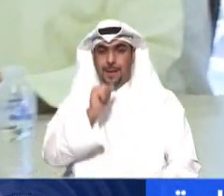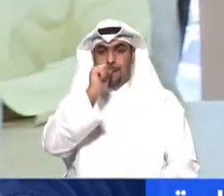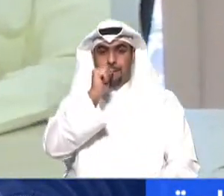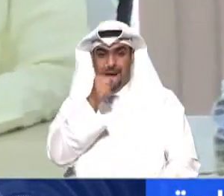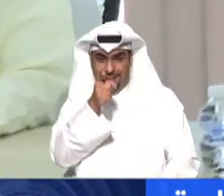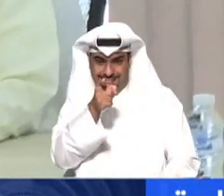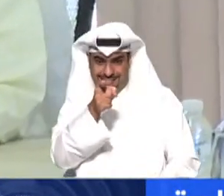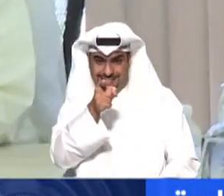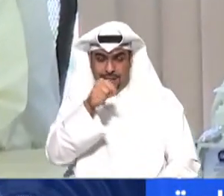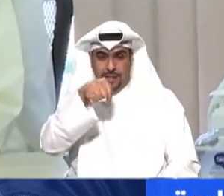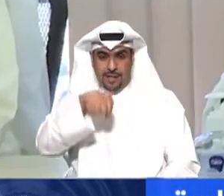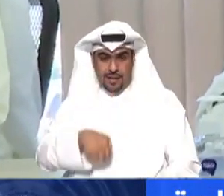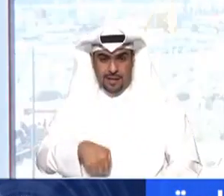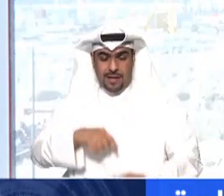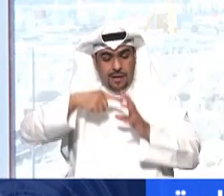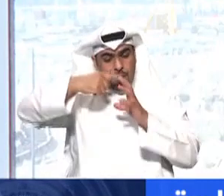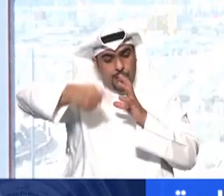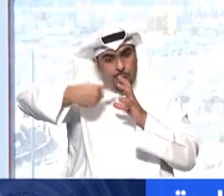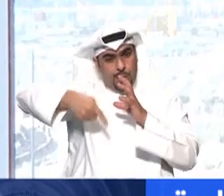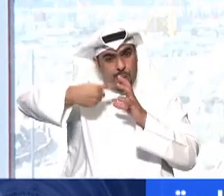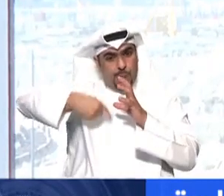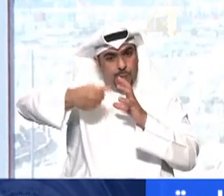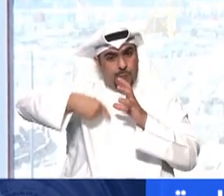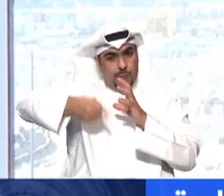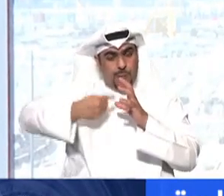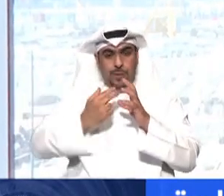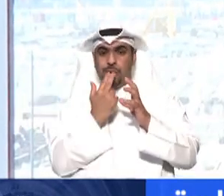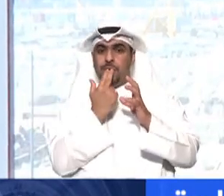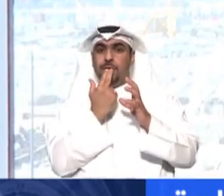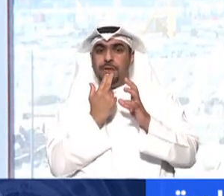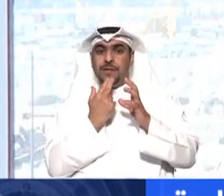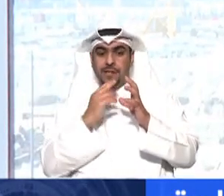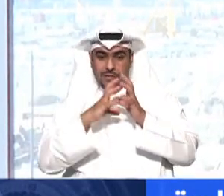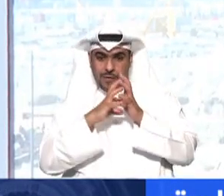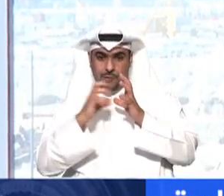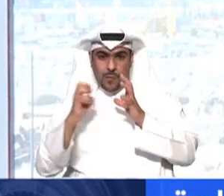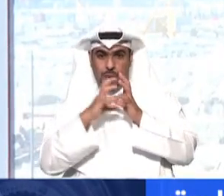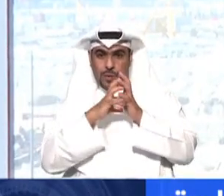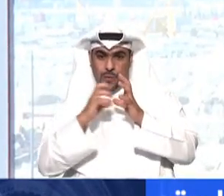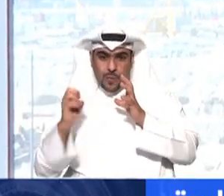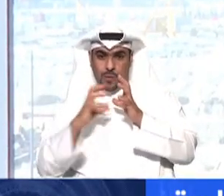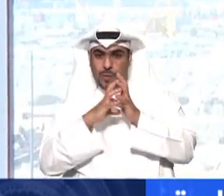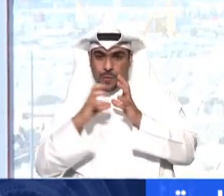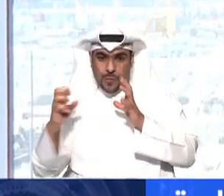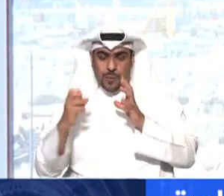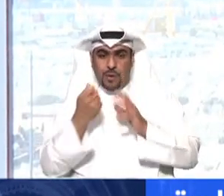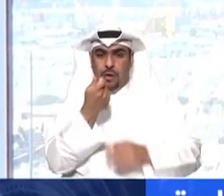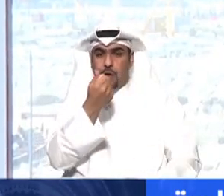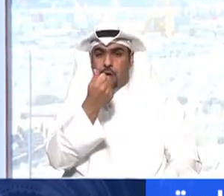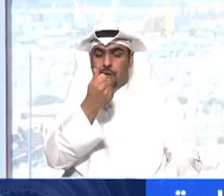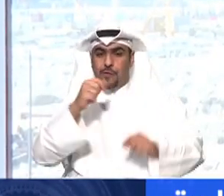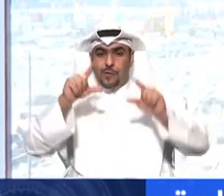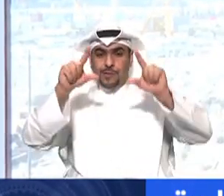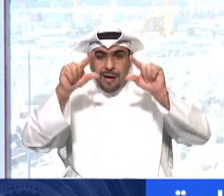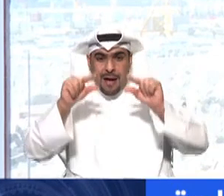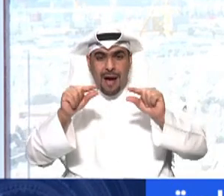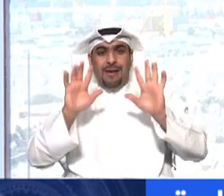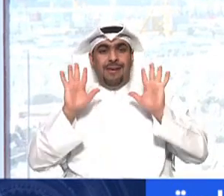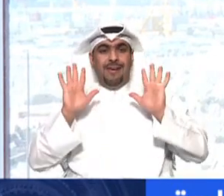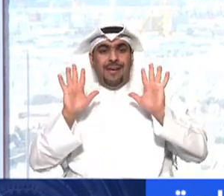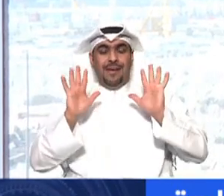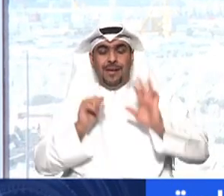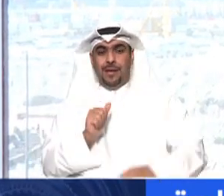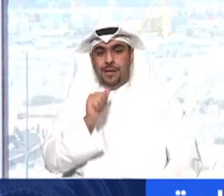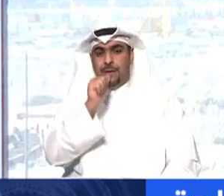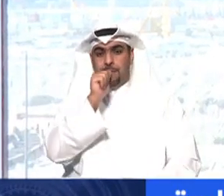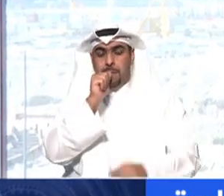من الشوائب، بالتالي أنت تقلل من مصاريفك على أساس أن تنقي المياه هذه مرة أخرى. فالمياه هذه كل ما تصير أكثر نقاوة تكون زينة لنا